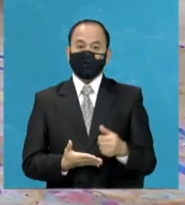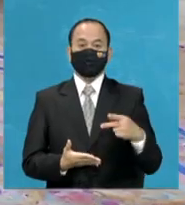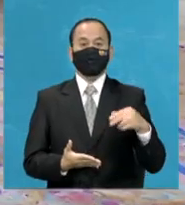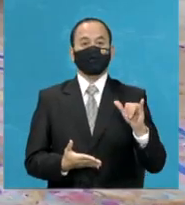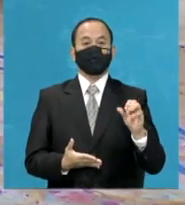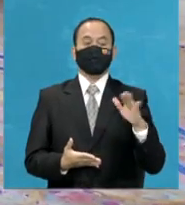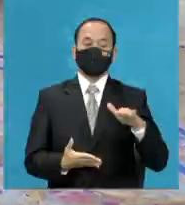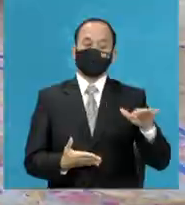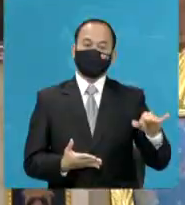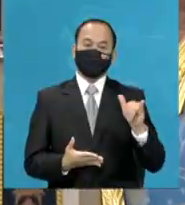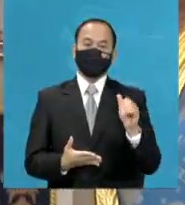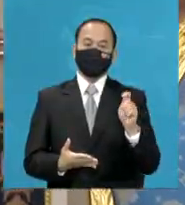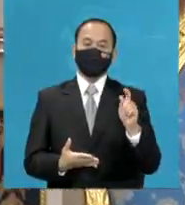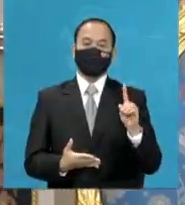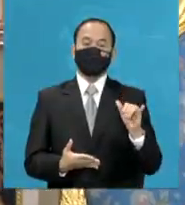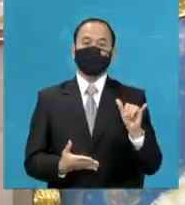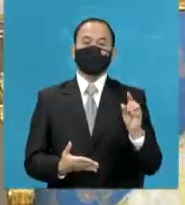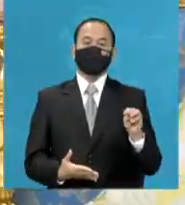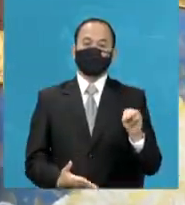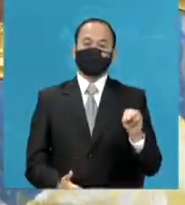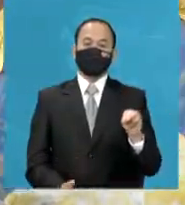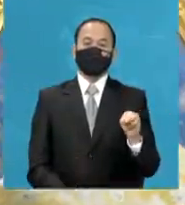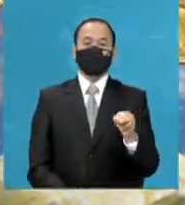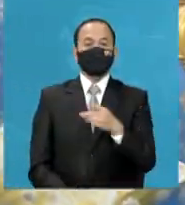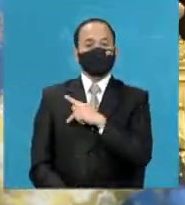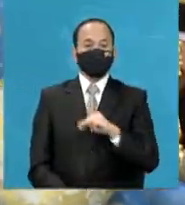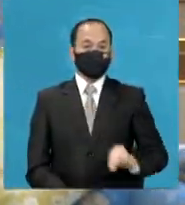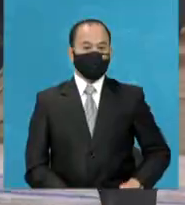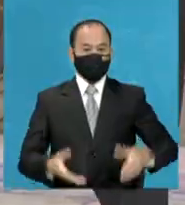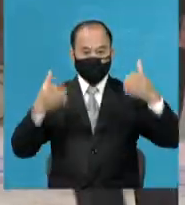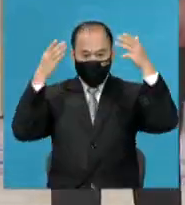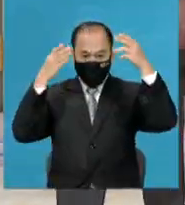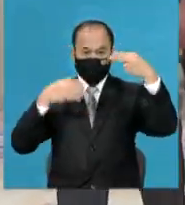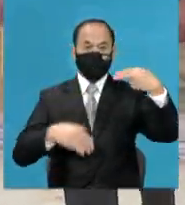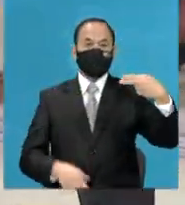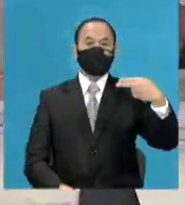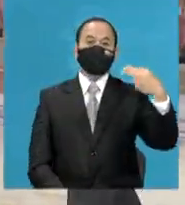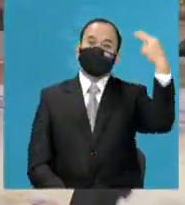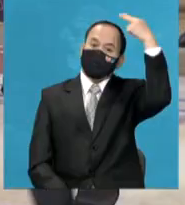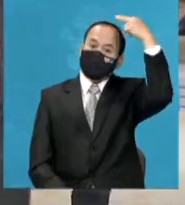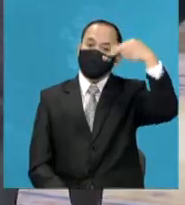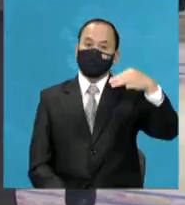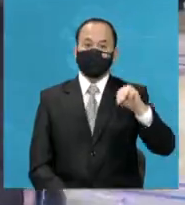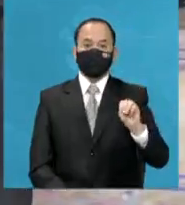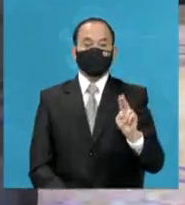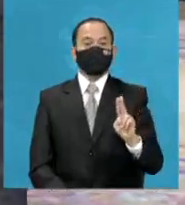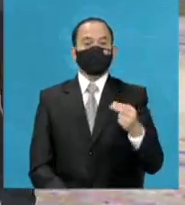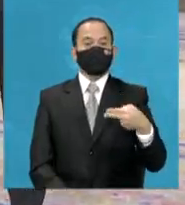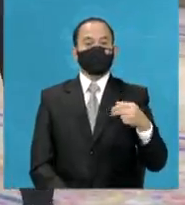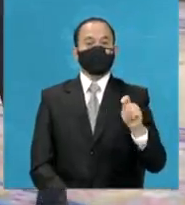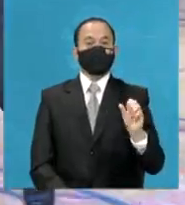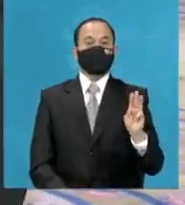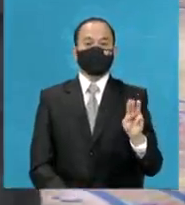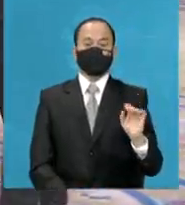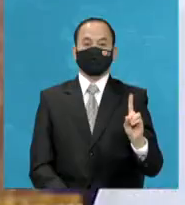Mulia durian Kramatmulya Paduka seri pemeran muda mahkota pengeran mudah Haji al-muhtadee Billah menteri